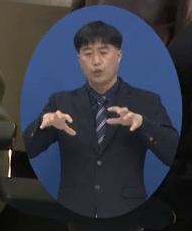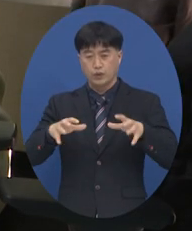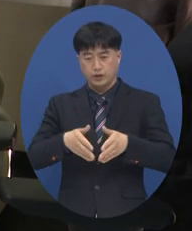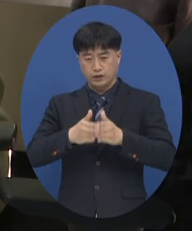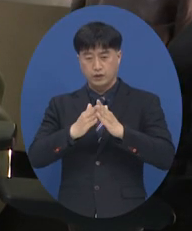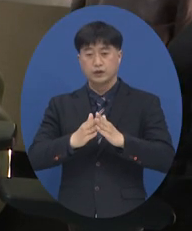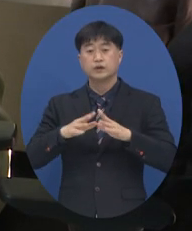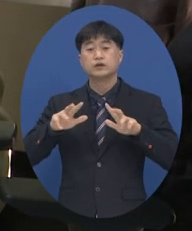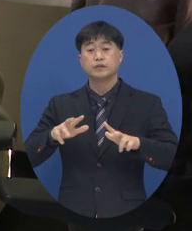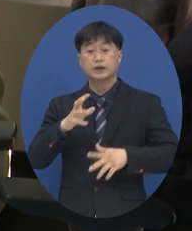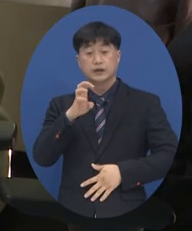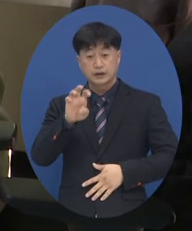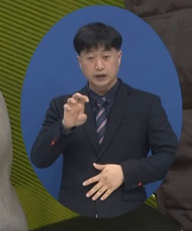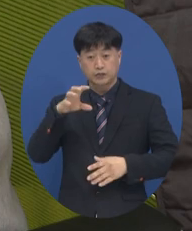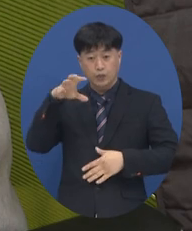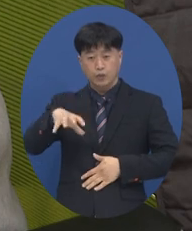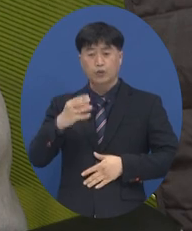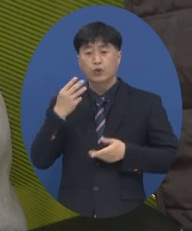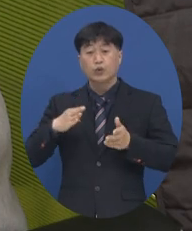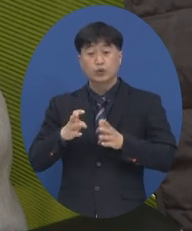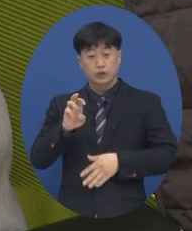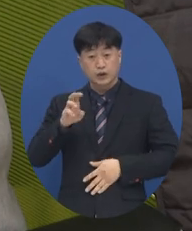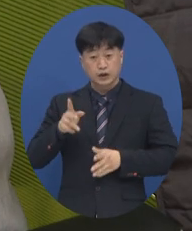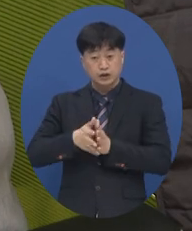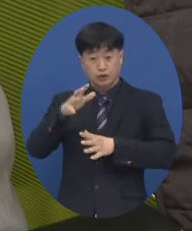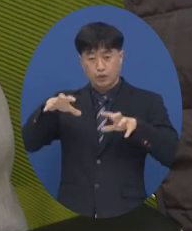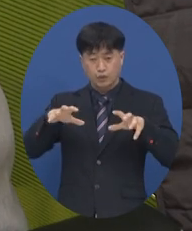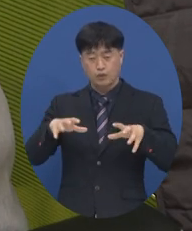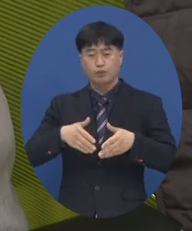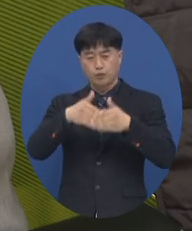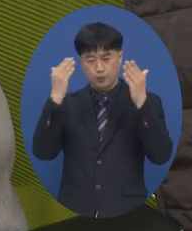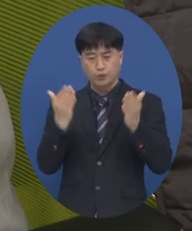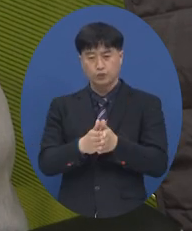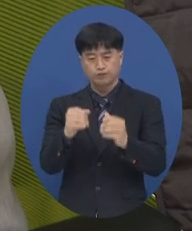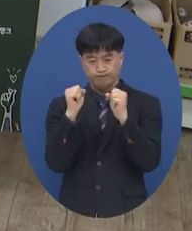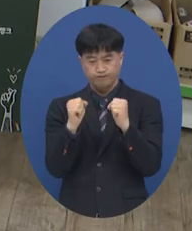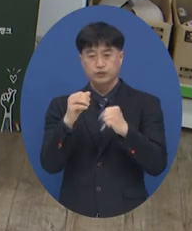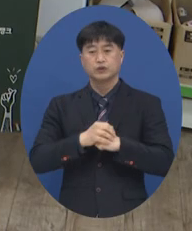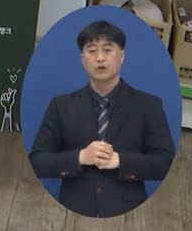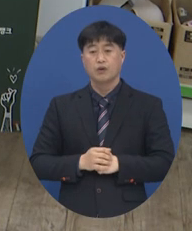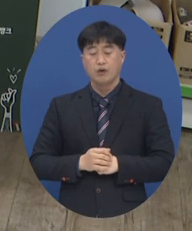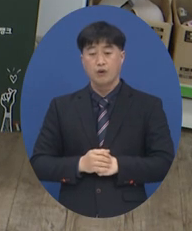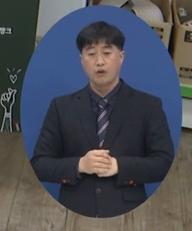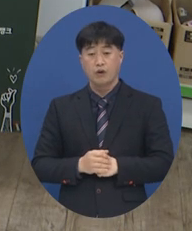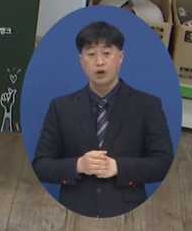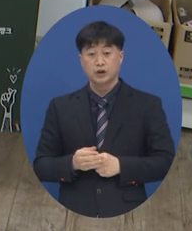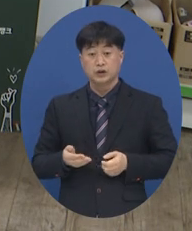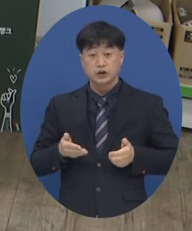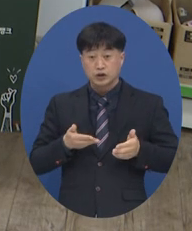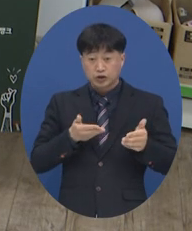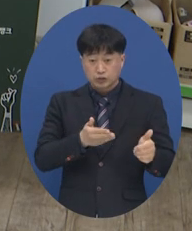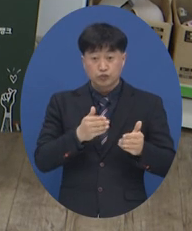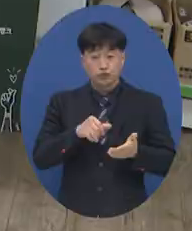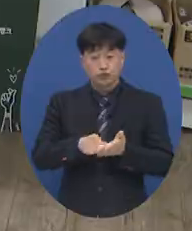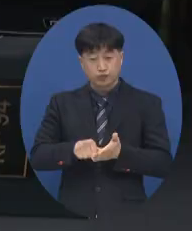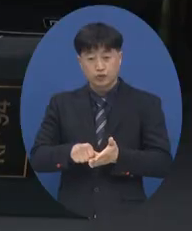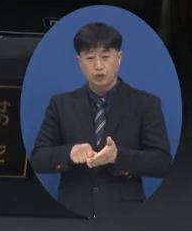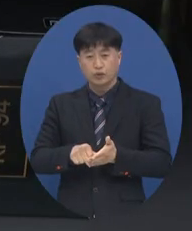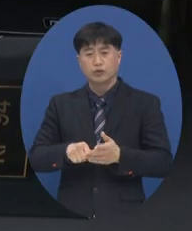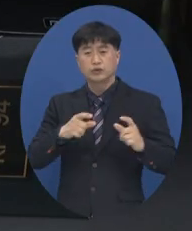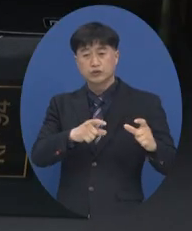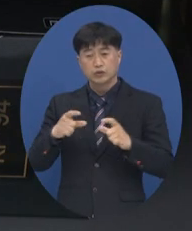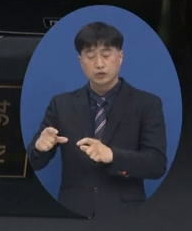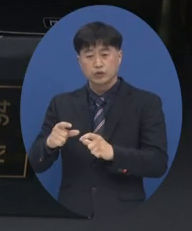지금은 40여 곳, 도내 31곳 시군에 모두 있습니다. 하지만 기부 물품으로 시작해 지역별로 품목이나